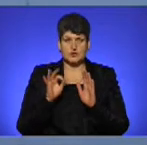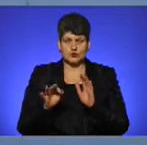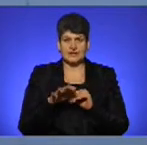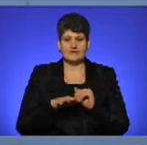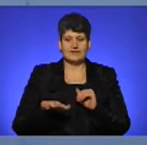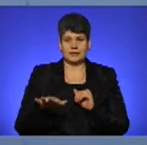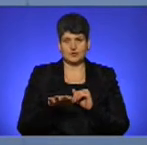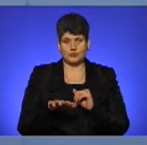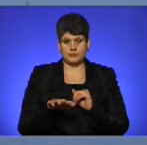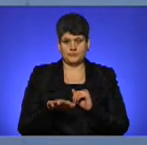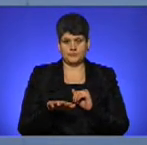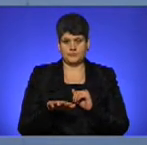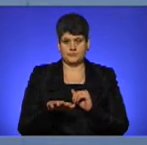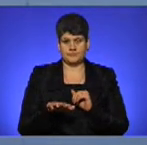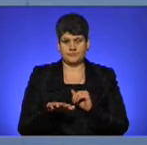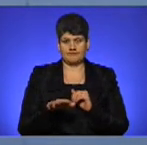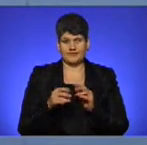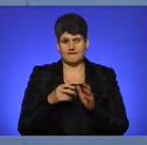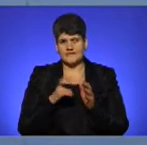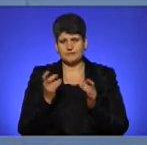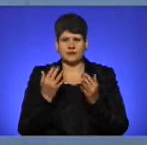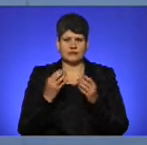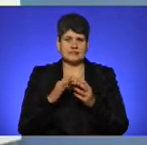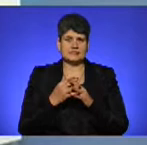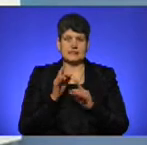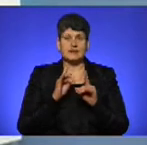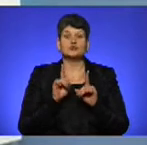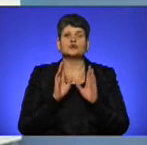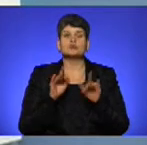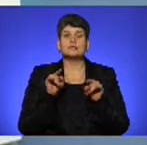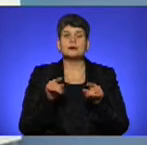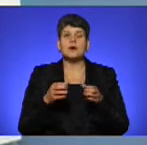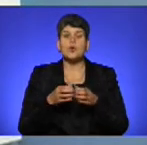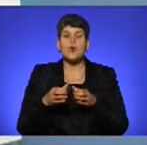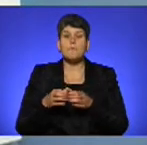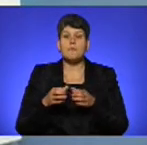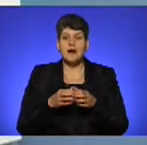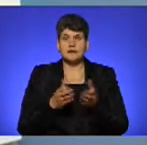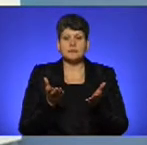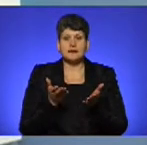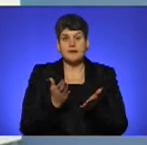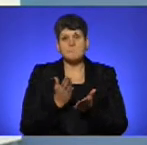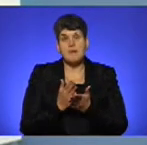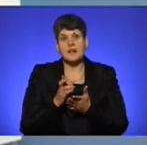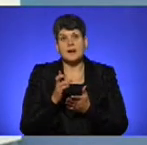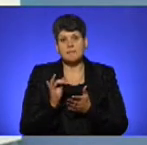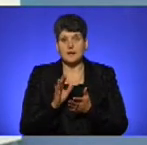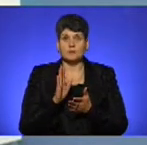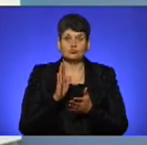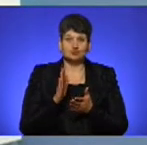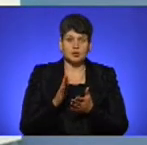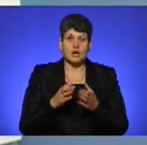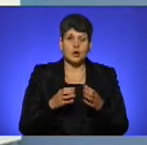98% території, за виключенням декількох сільських рад. Що буде з цими громадами, які мали би бути громадами